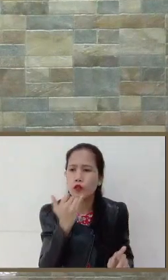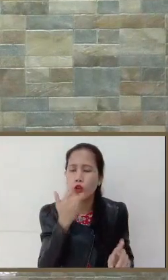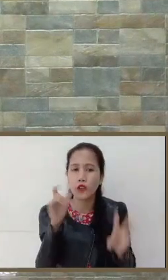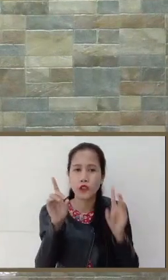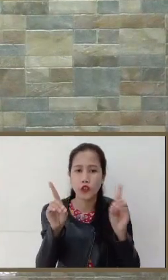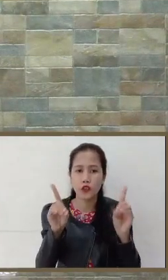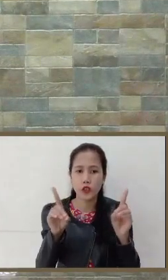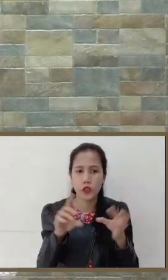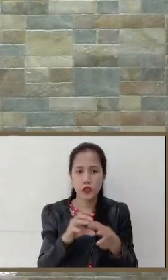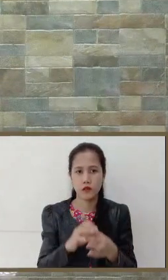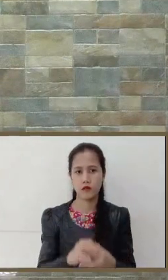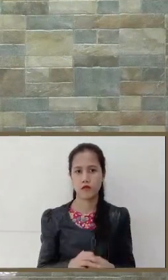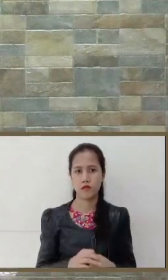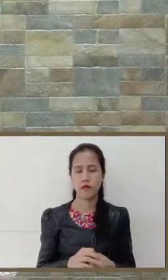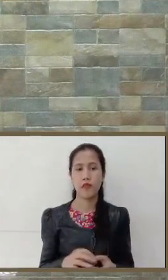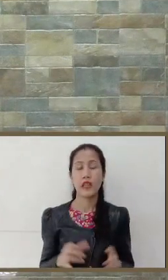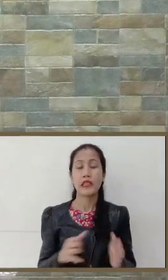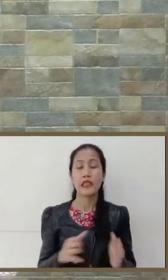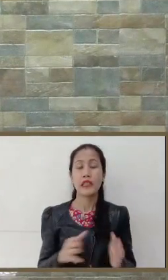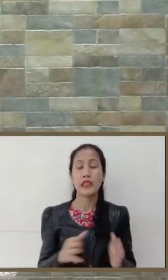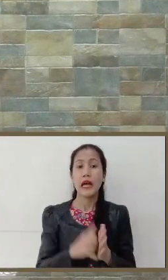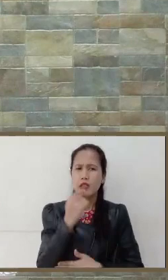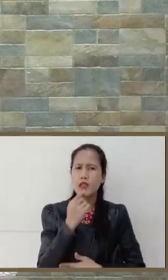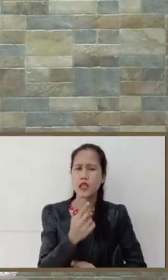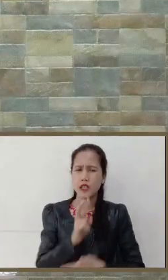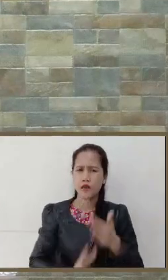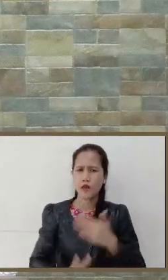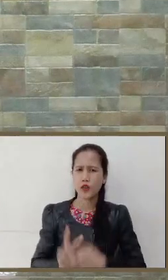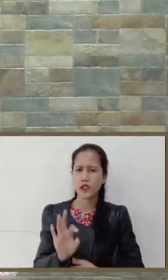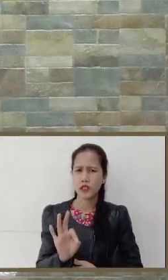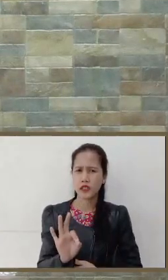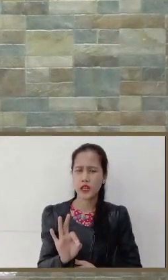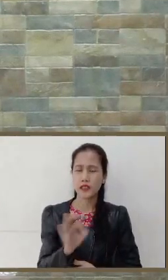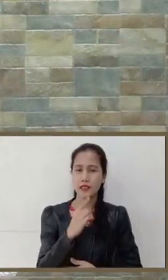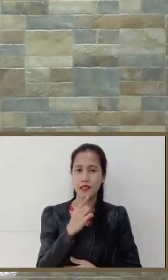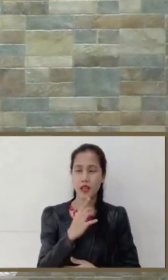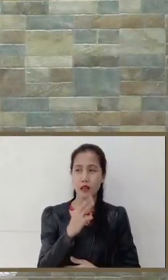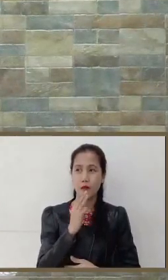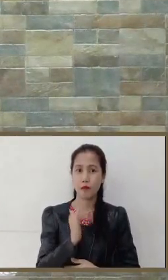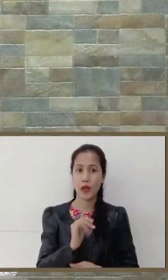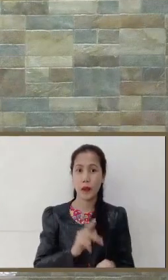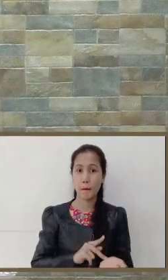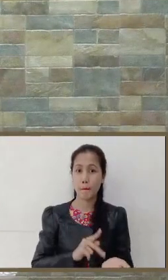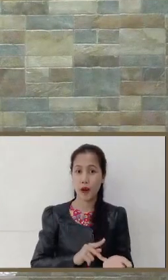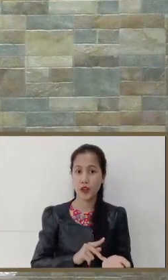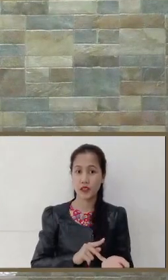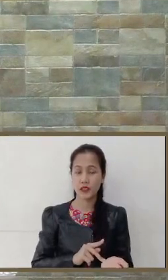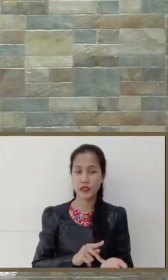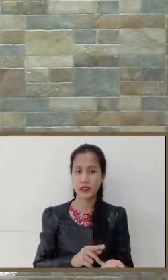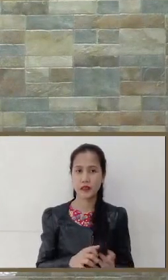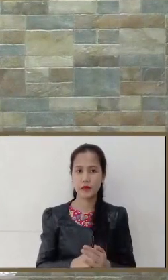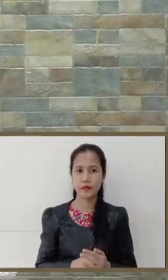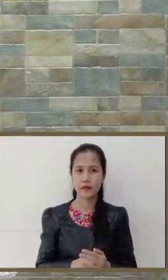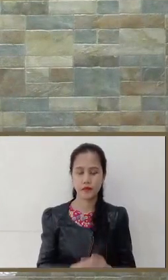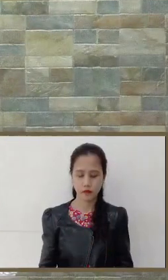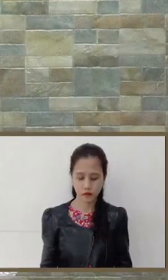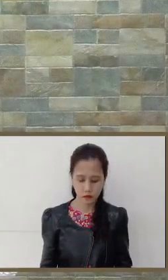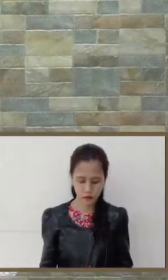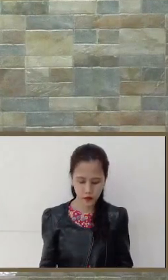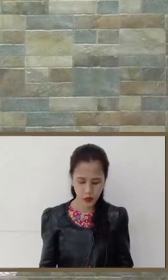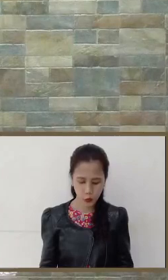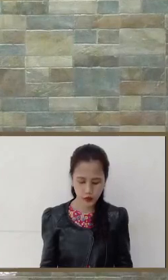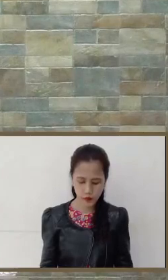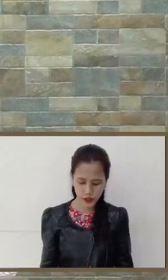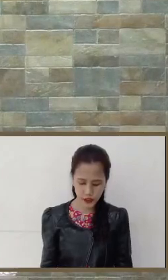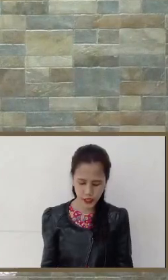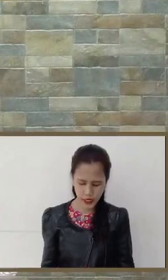Pablo. Kaya in verse number 10, sabi po na Apostol Pablo, "For do I now persuade men?" Pag sinabi pong